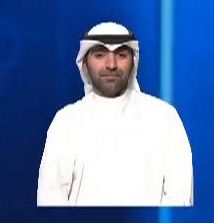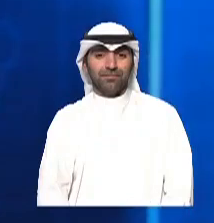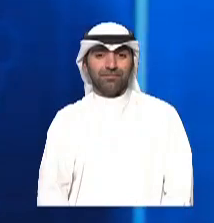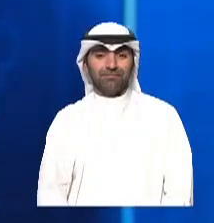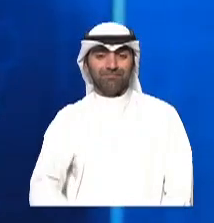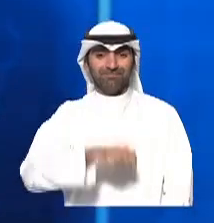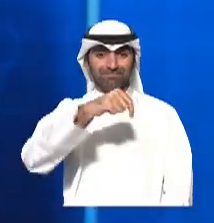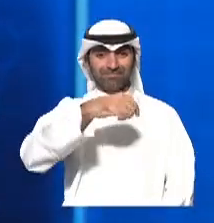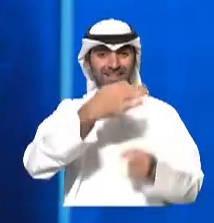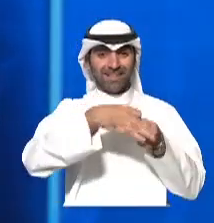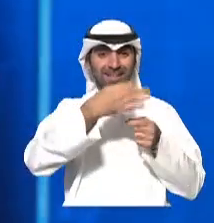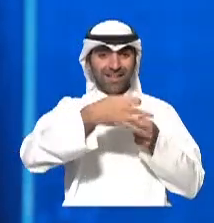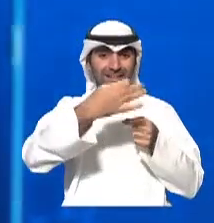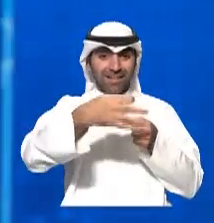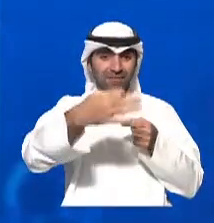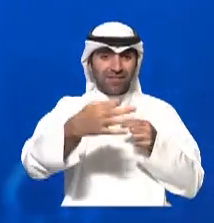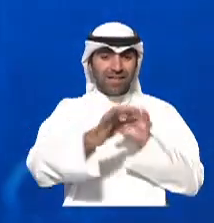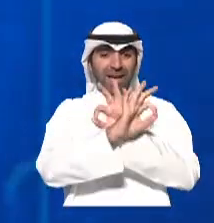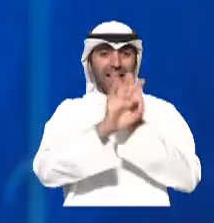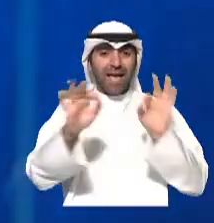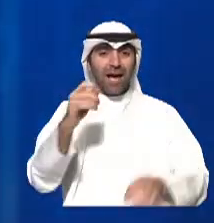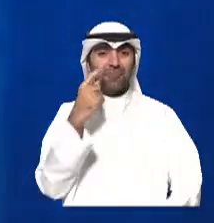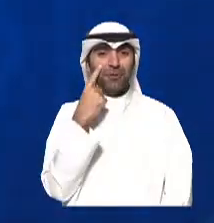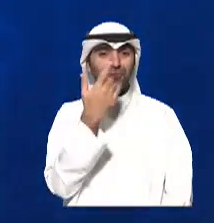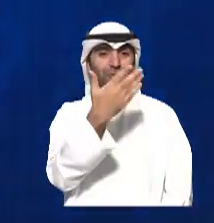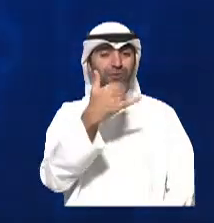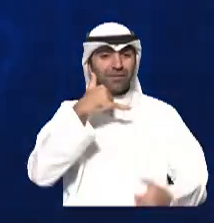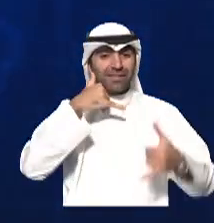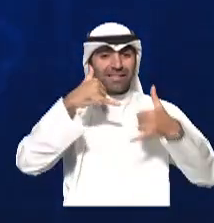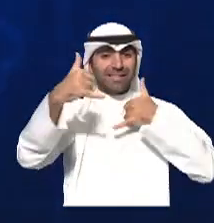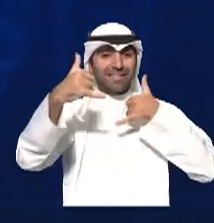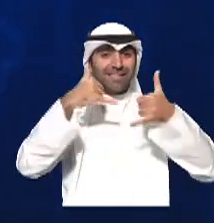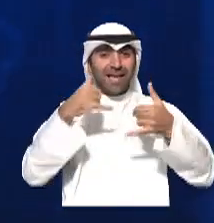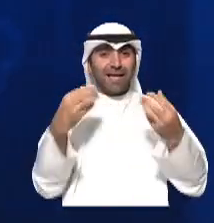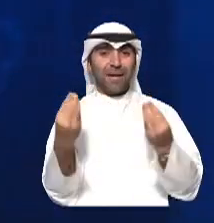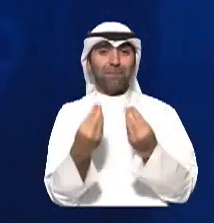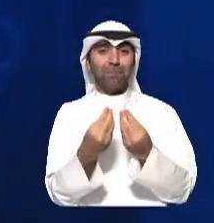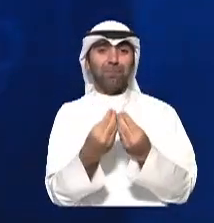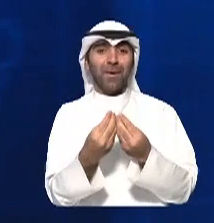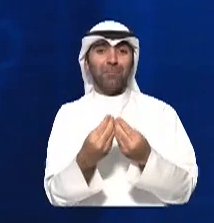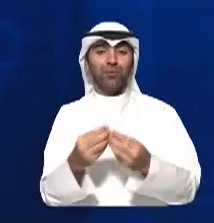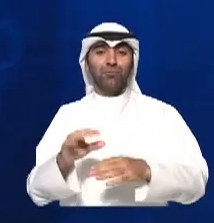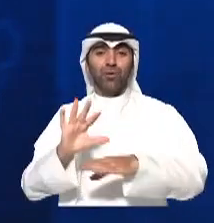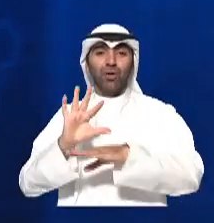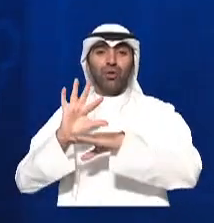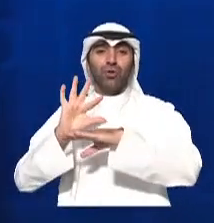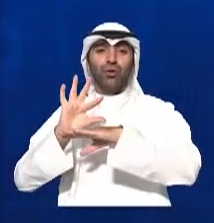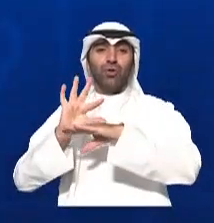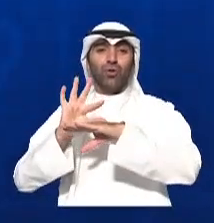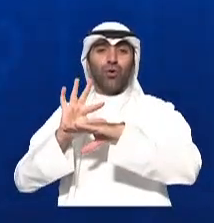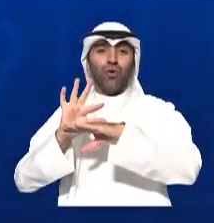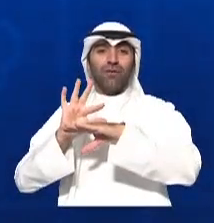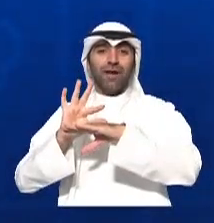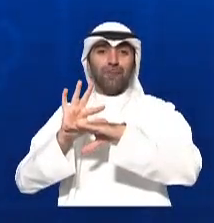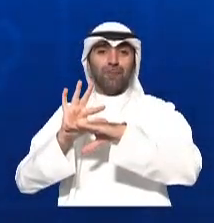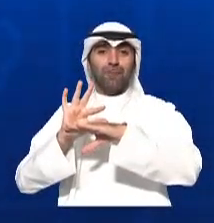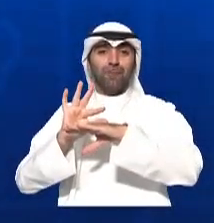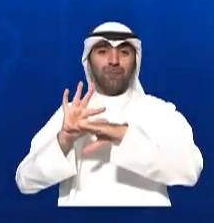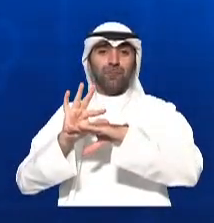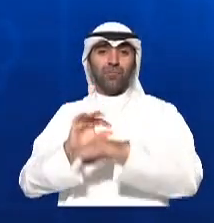وللمزيد حول الموضوع ينضم إلينا عبر الهاتف الدكتورة منى الأحمد، استشاري الباطنية والمناعة